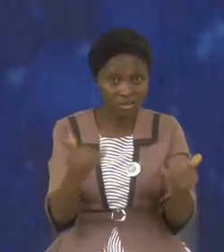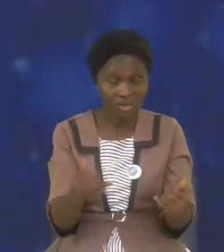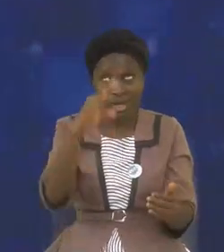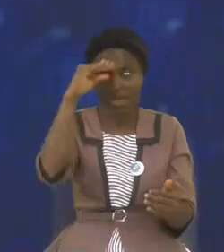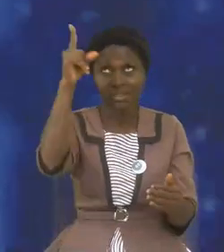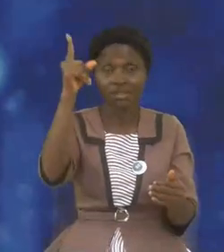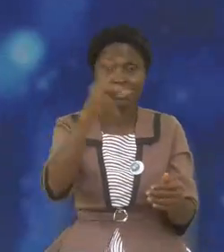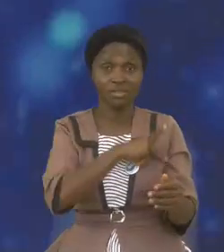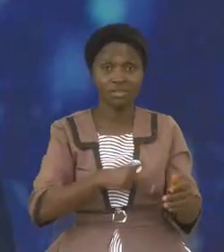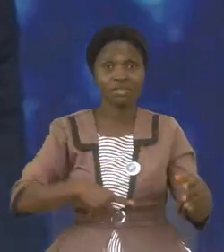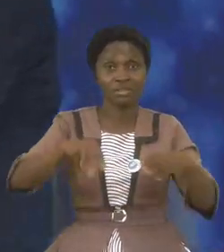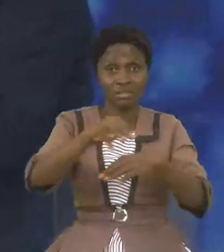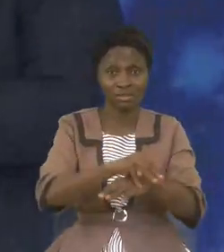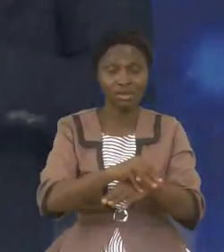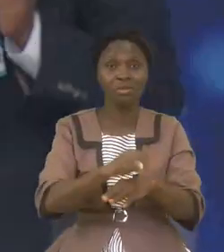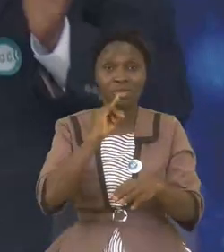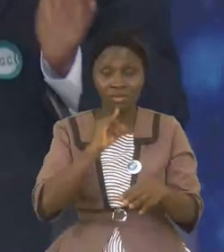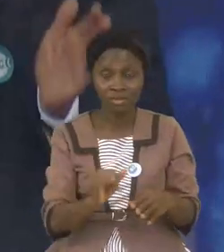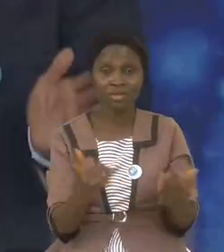aujourd'hui,